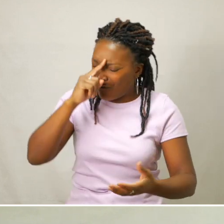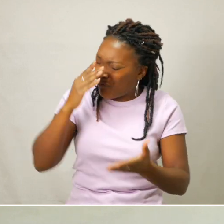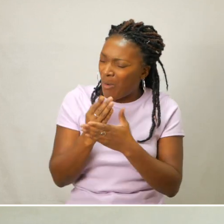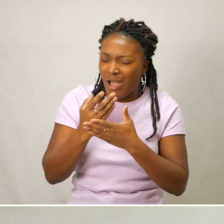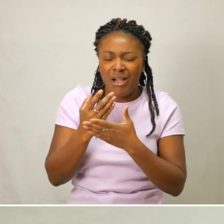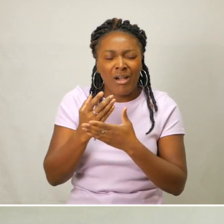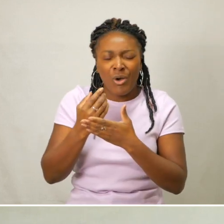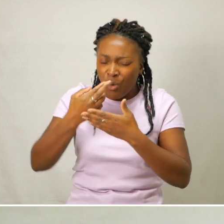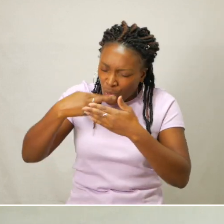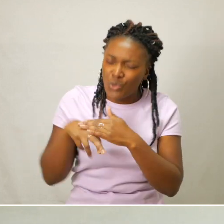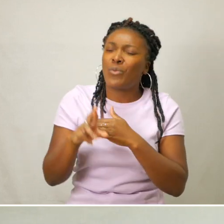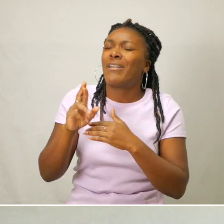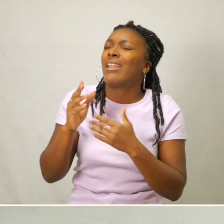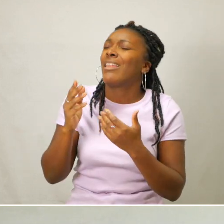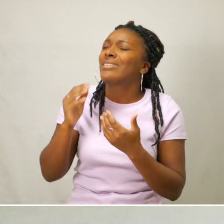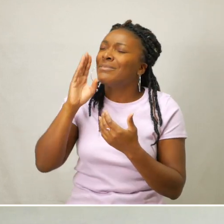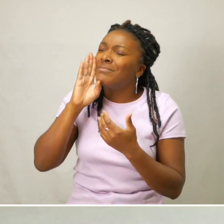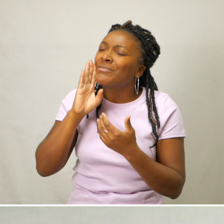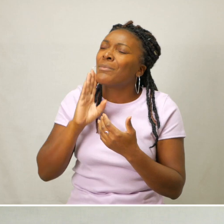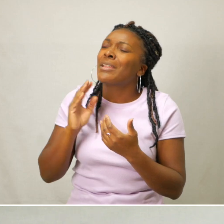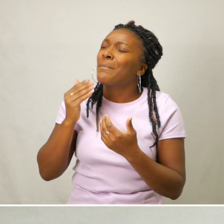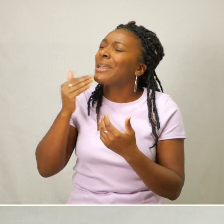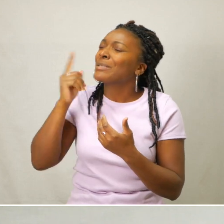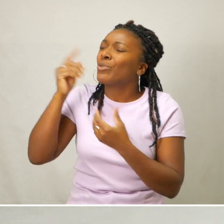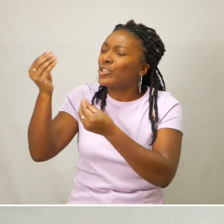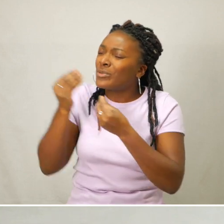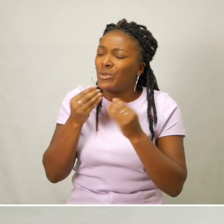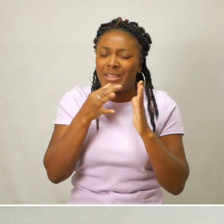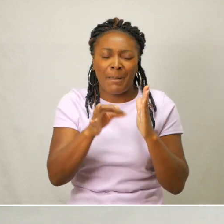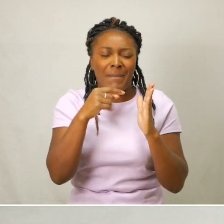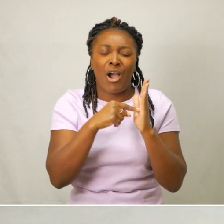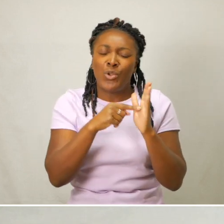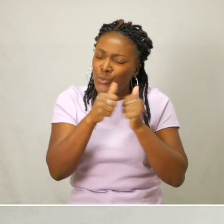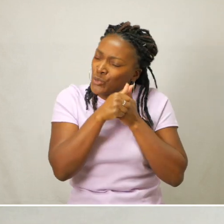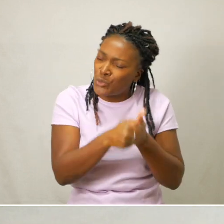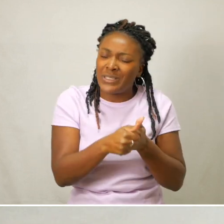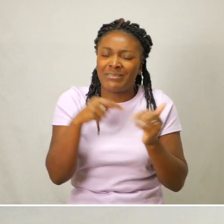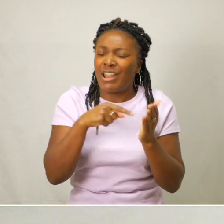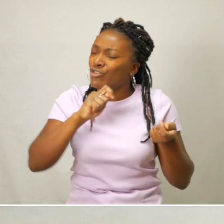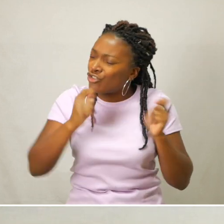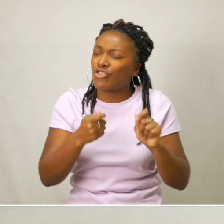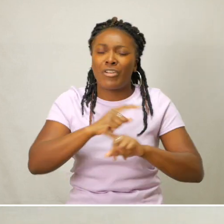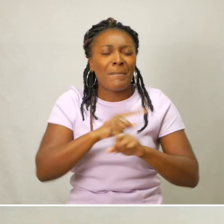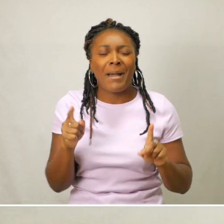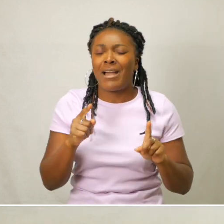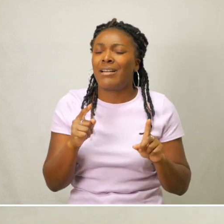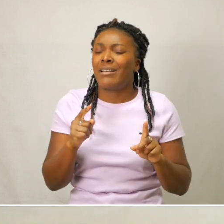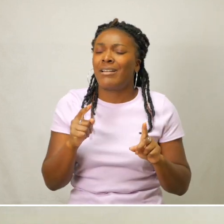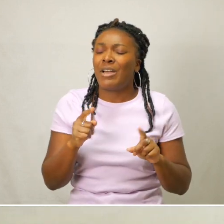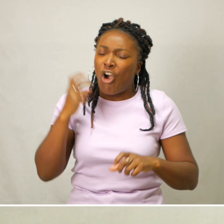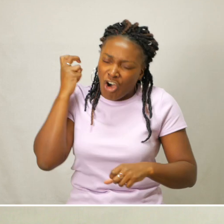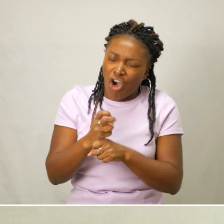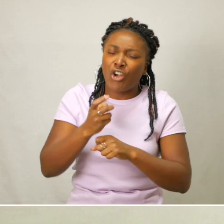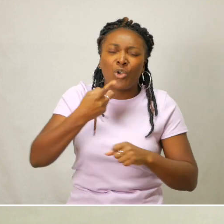Seigneur, merci parce que tu nous as donné, Seigneur, ta parole et nous nous appuyons sur elle, elle ne change pas. Seigneur, nous sommes bâtis sur le roc et nous proclamons